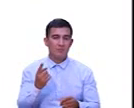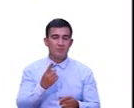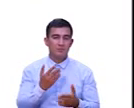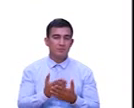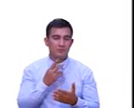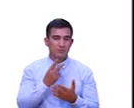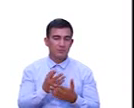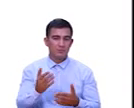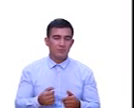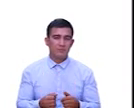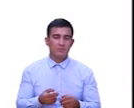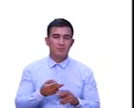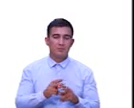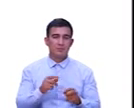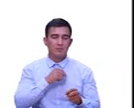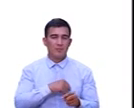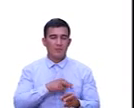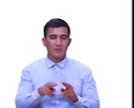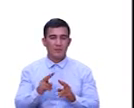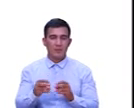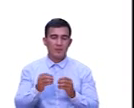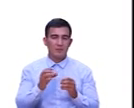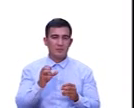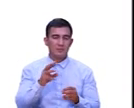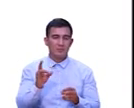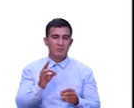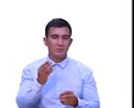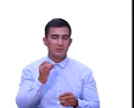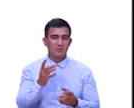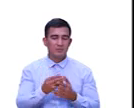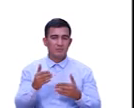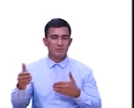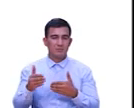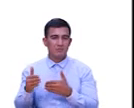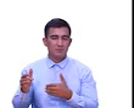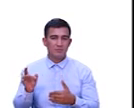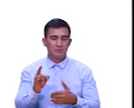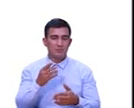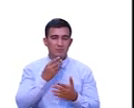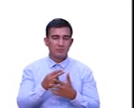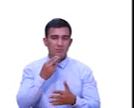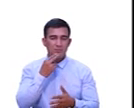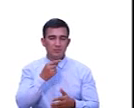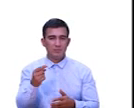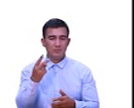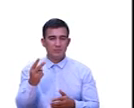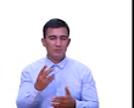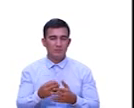masalamiz. Bir-biridan 10 santimetr masofada turgan sharchalardan birining zaryadi